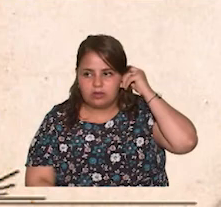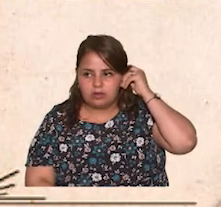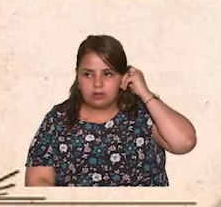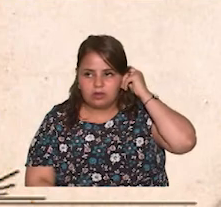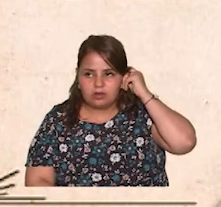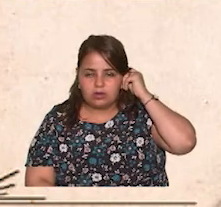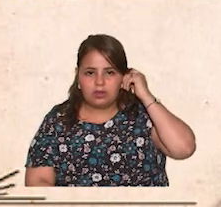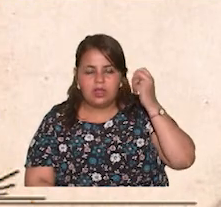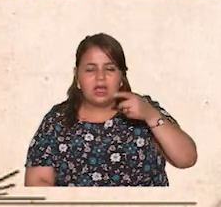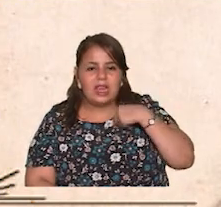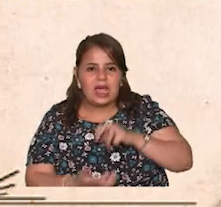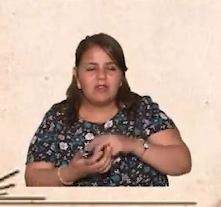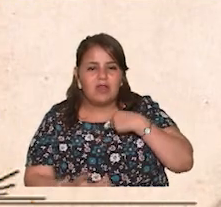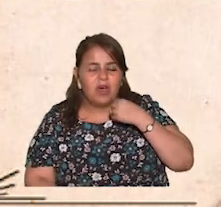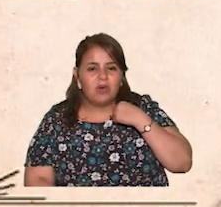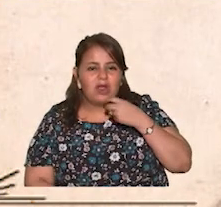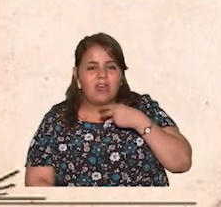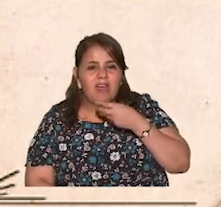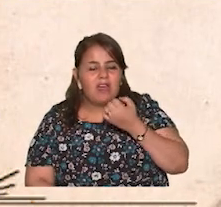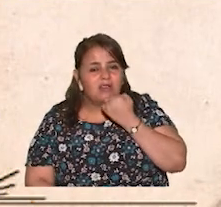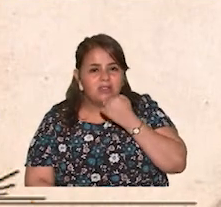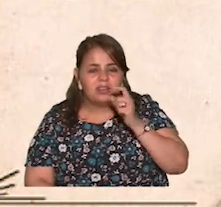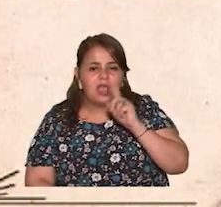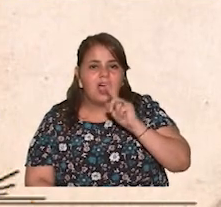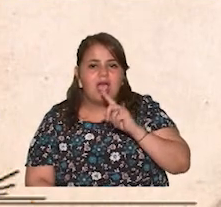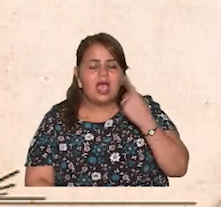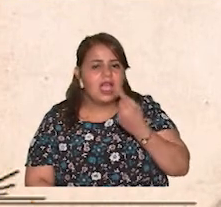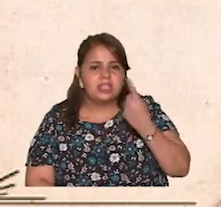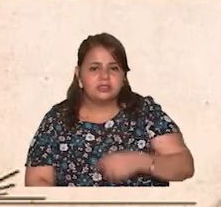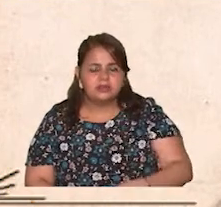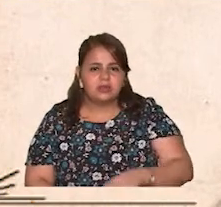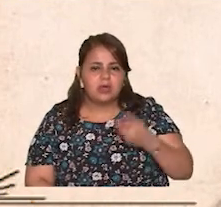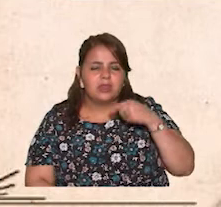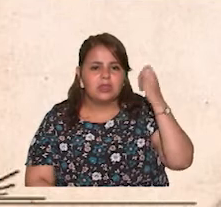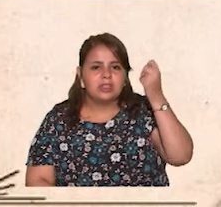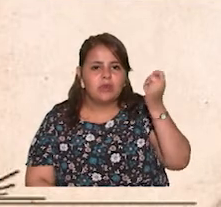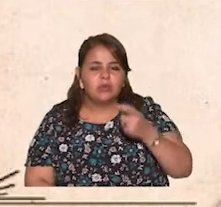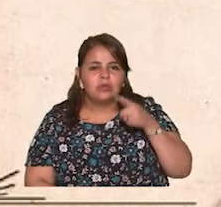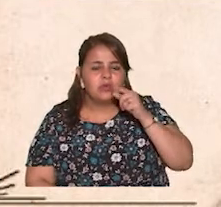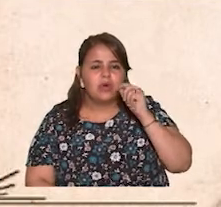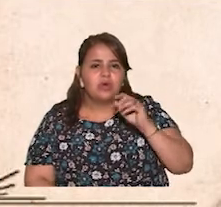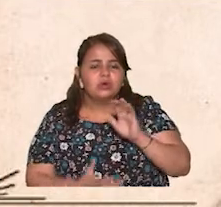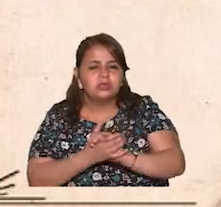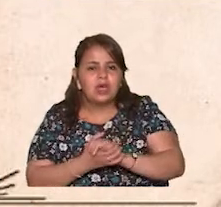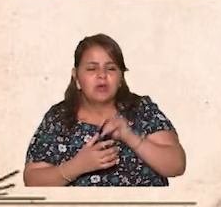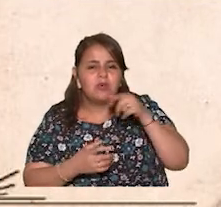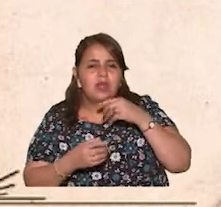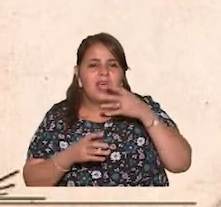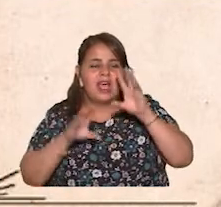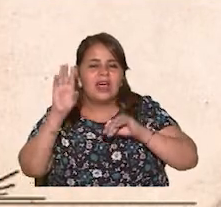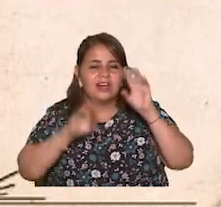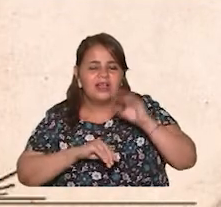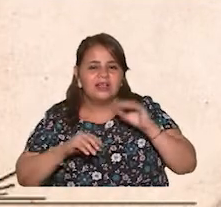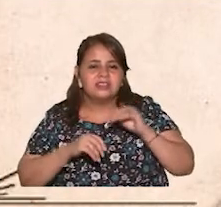ان انا غلطان. داوود وهو ملك جاله نسان النبي وقال له، حكى له حكايه بتاعه الغنمات، فقال